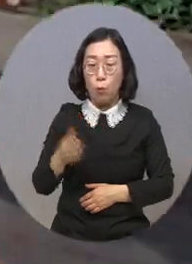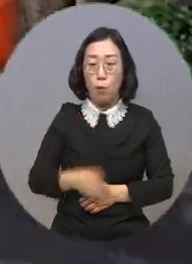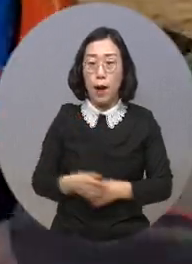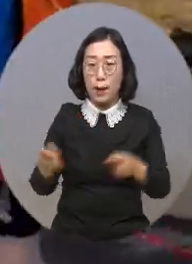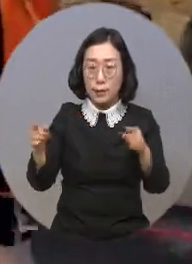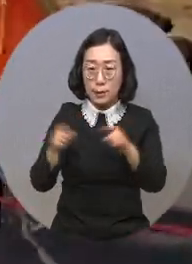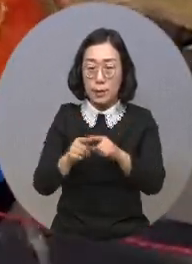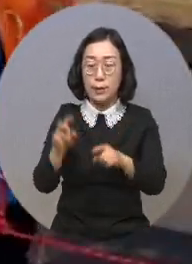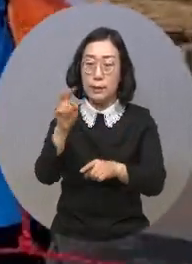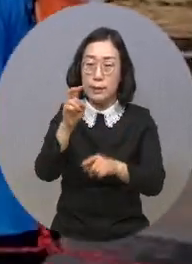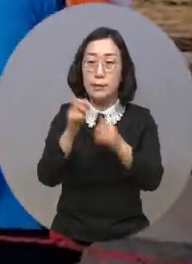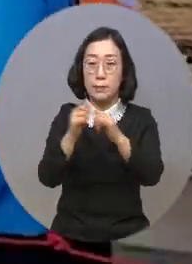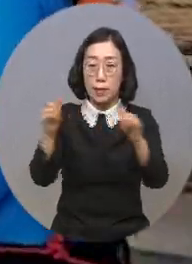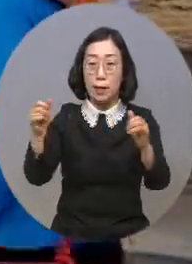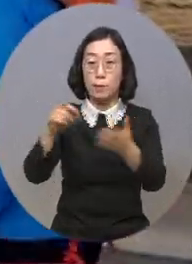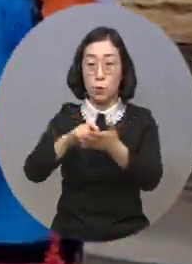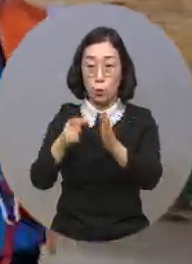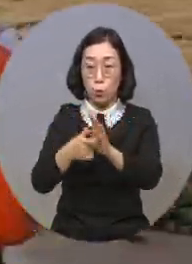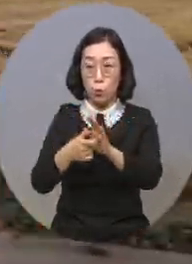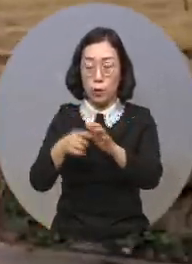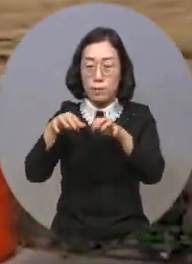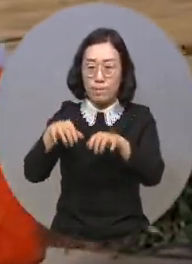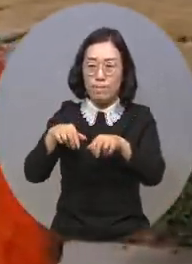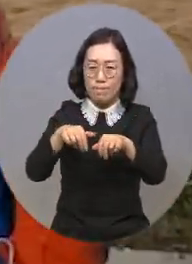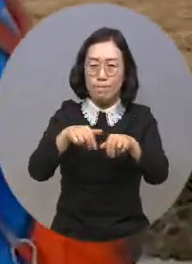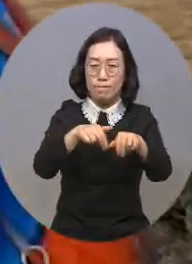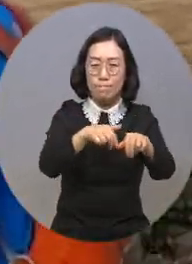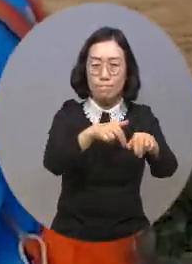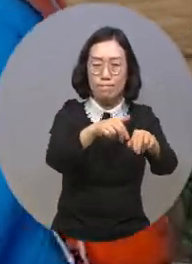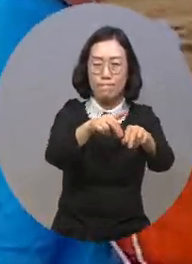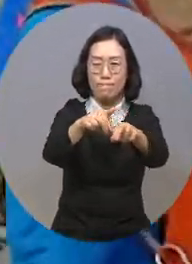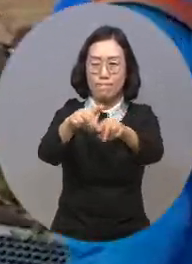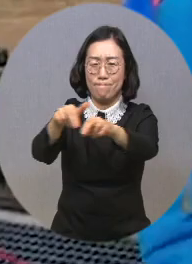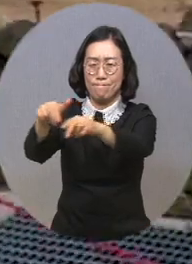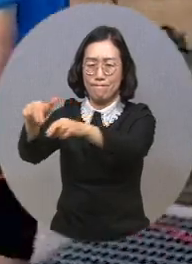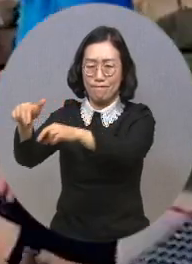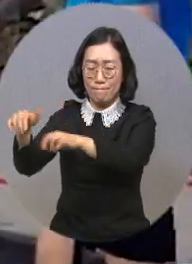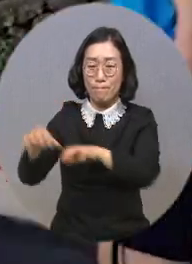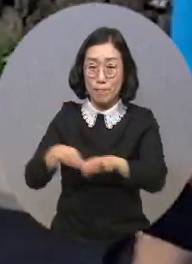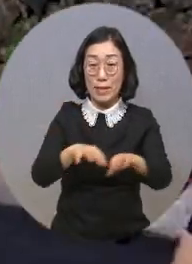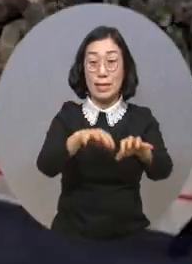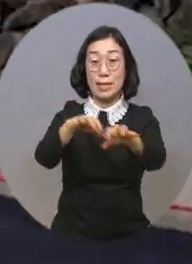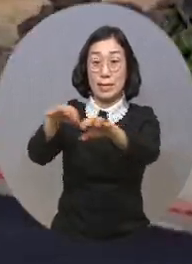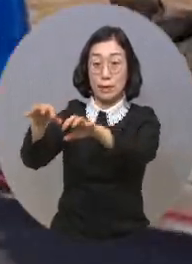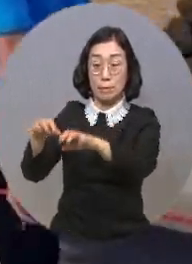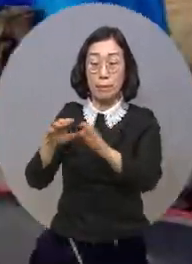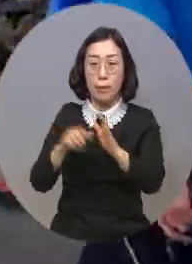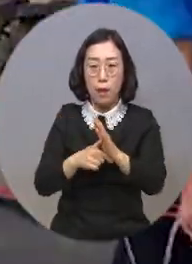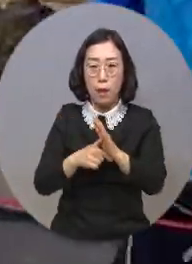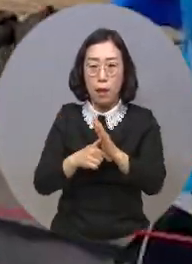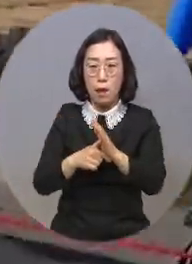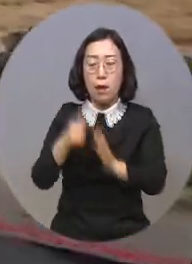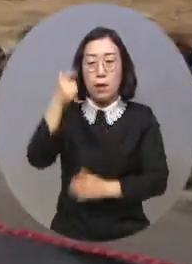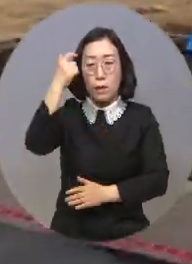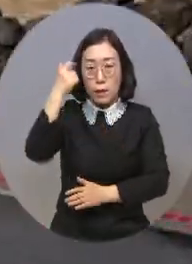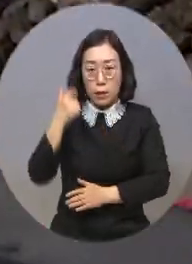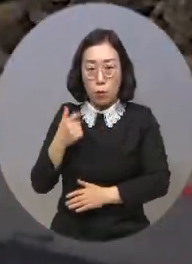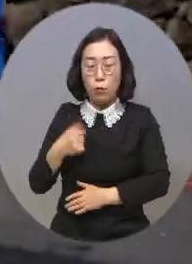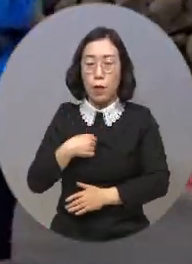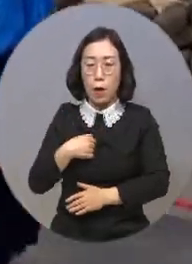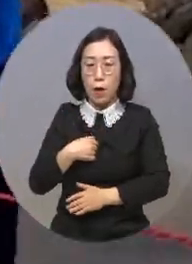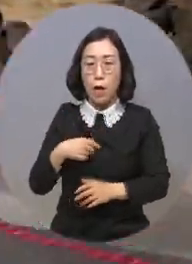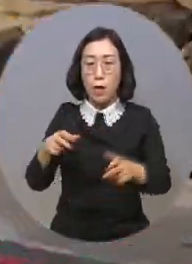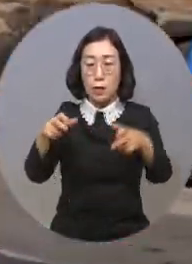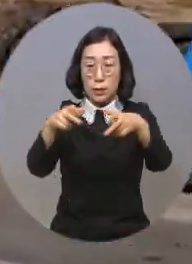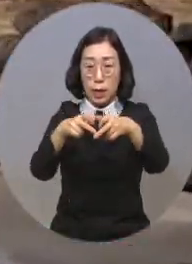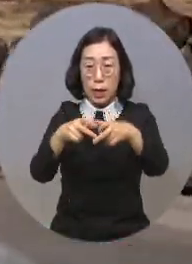한 20여 명을 데리고 제주도를 한 바퀴를 걸었는데 사실 그때 많은 걸 느꼈어요. 제가 정상인인데도